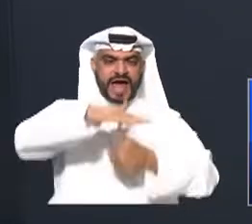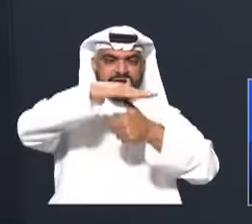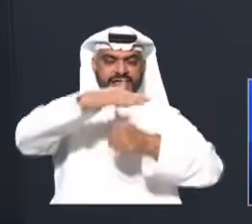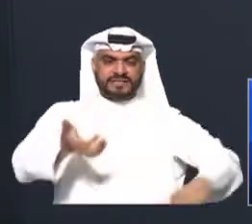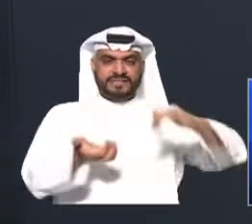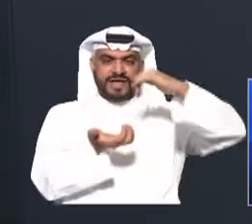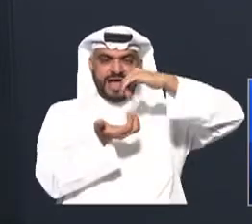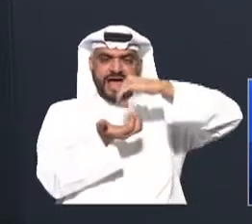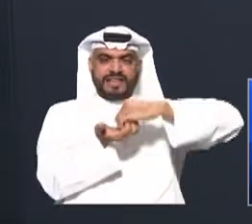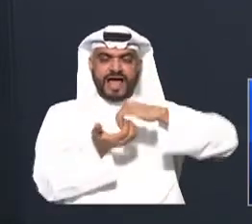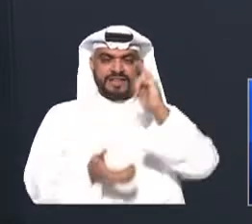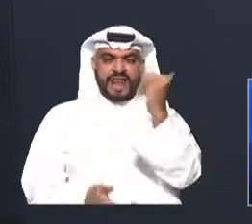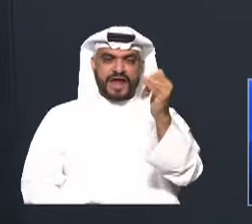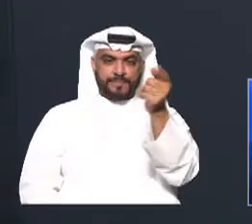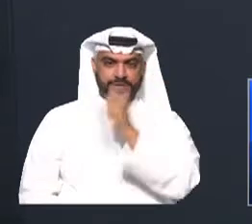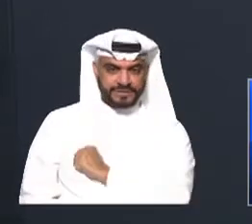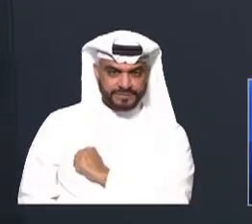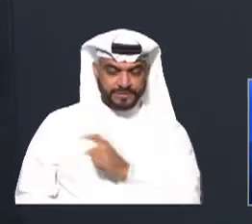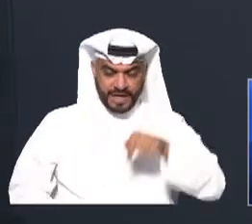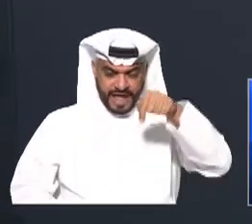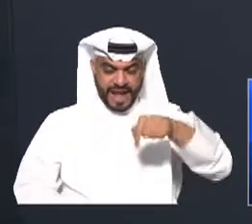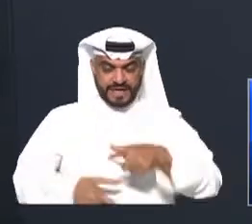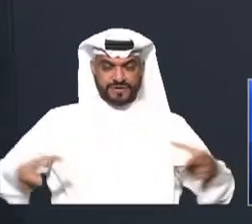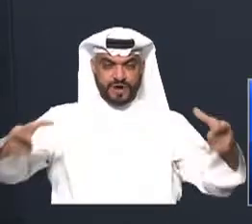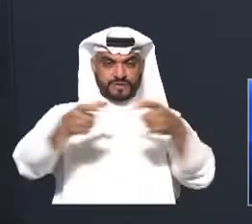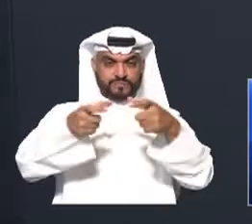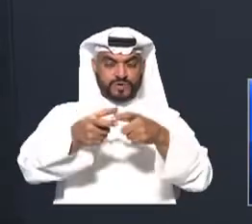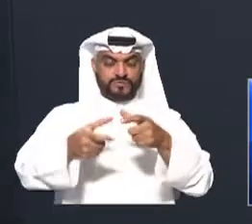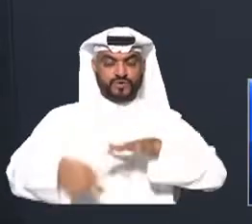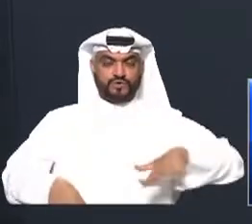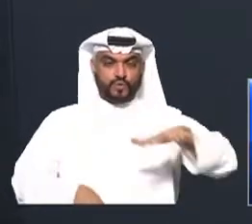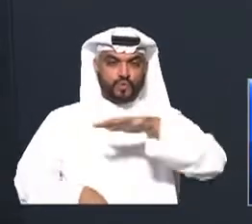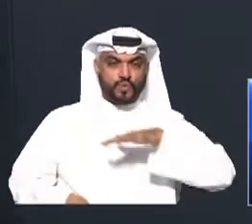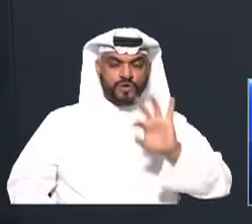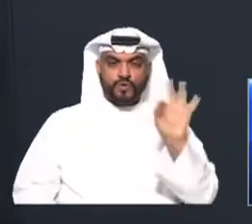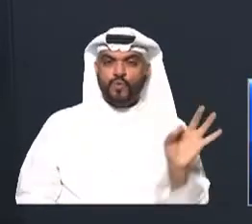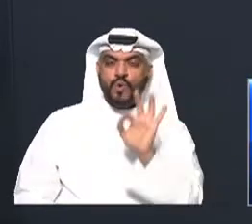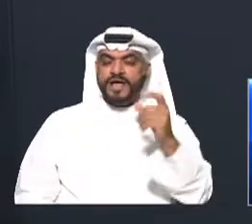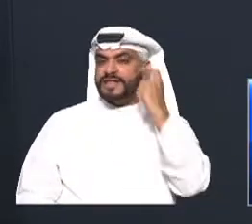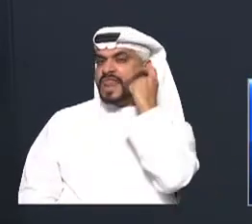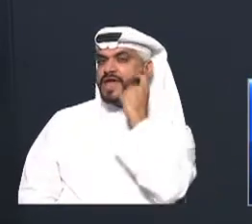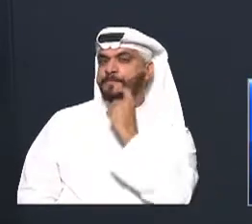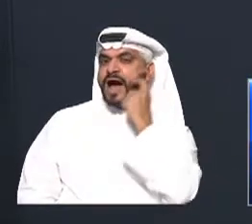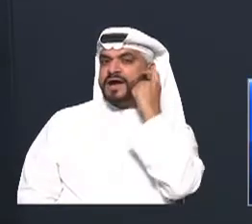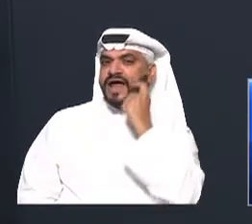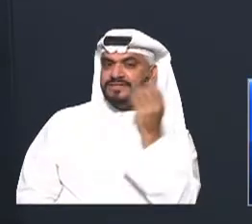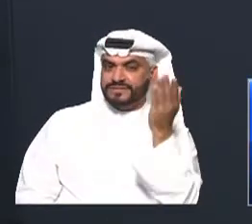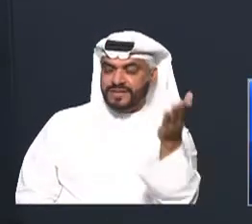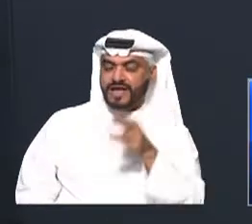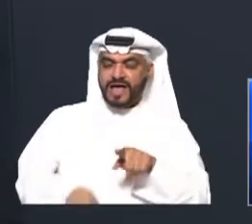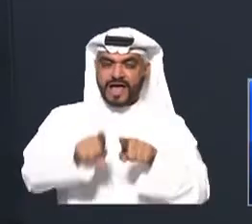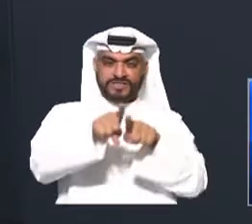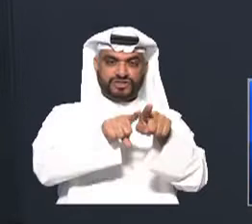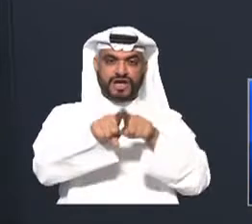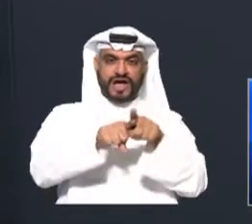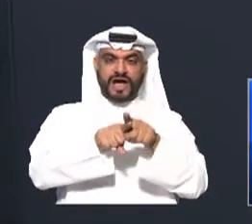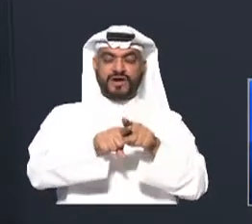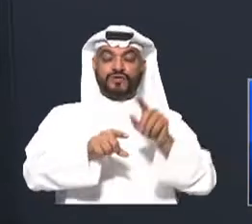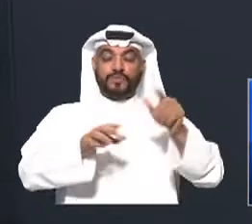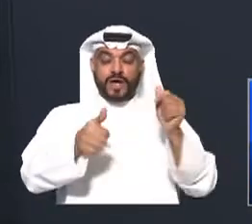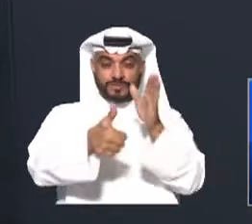الاتحاد البرلماني العربي، رئيس المجلس الوطني الاتحادي في دولة الإمارات العربية الشقيقة،